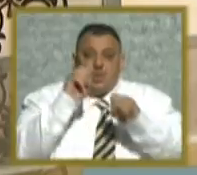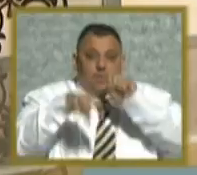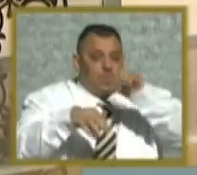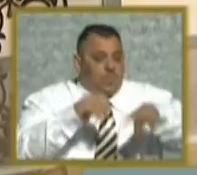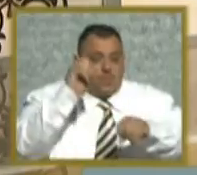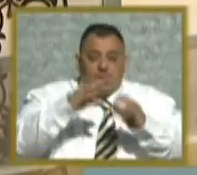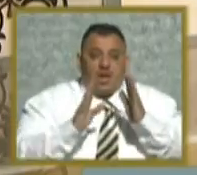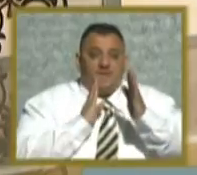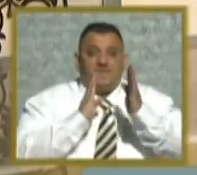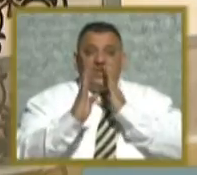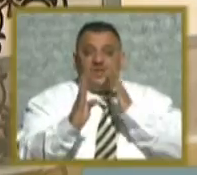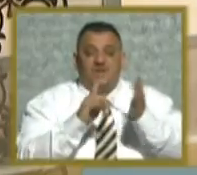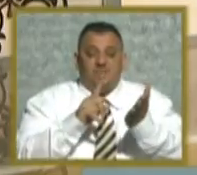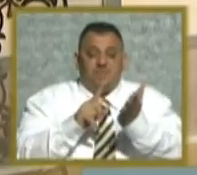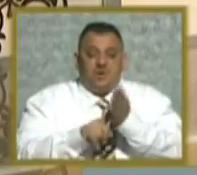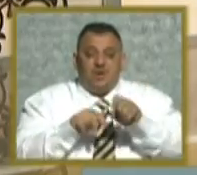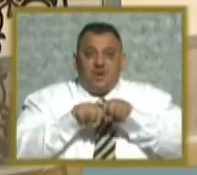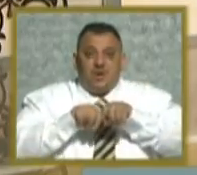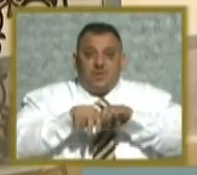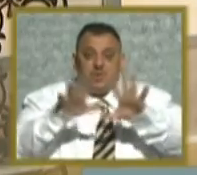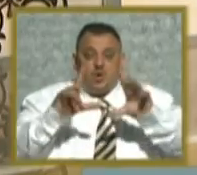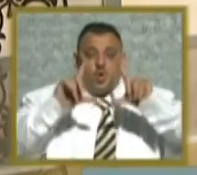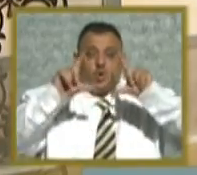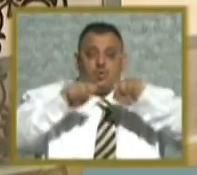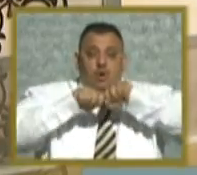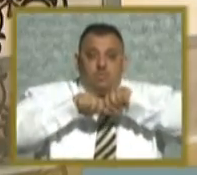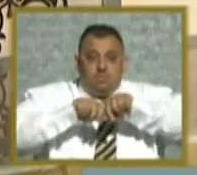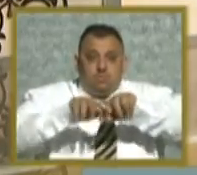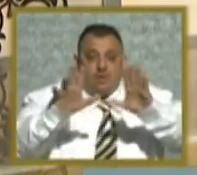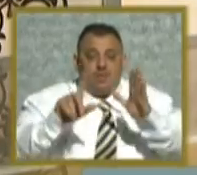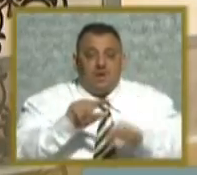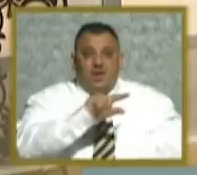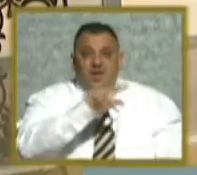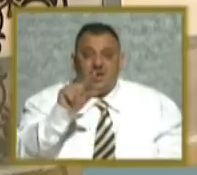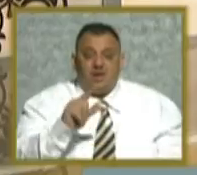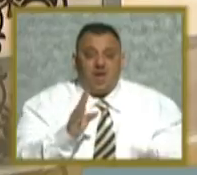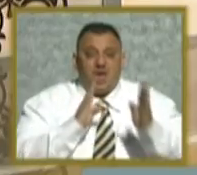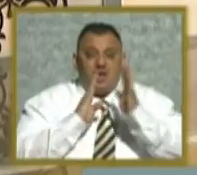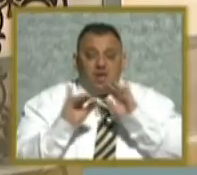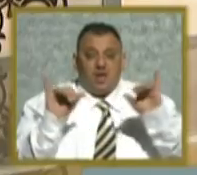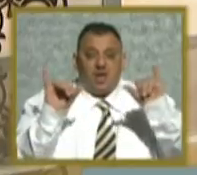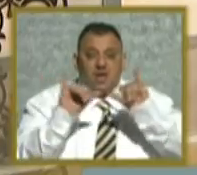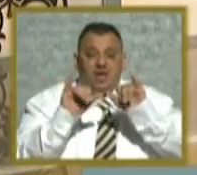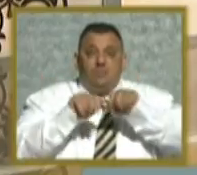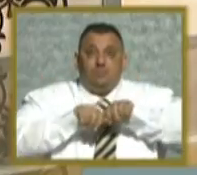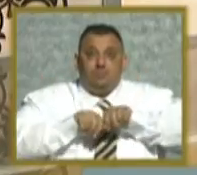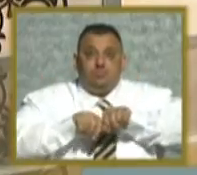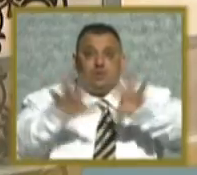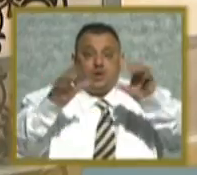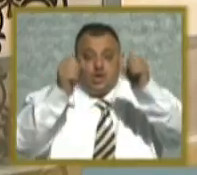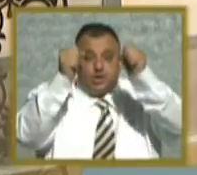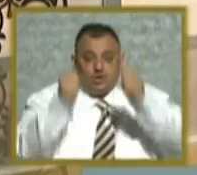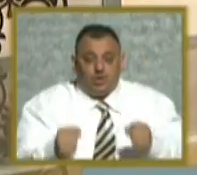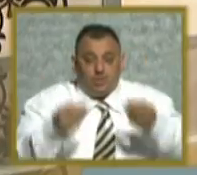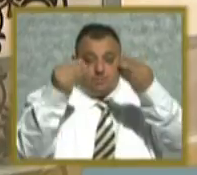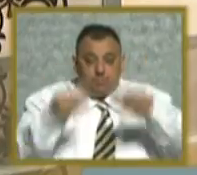بعذاب القبر، فاليوم التشهير والصور ويعني التواصل الاجتماعي أعتقد وصل لمرحلة فيه خراب